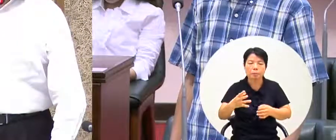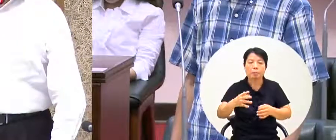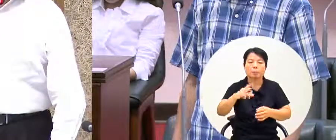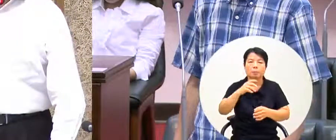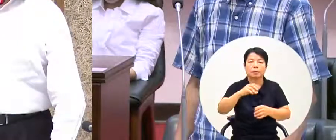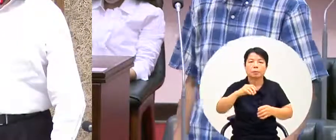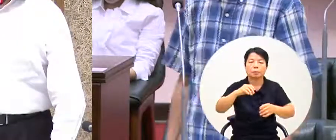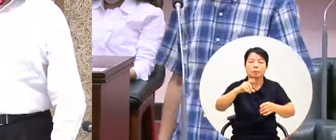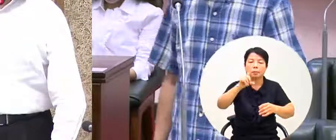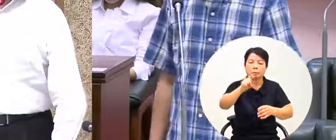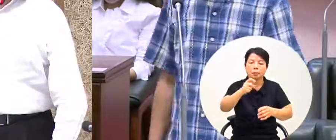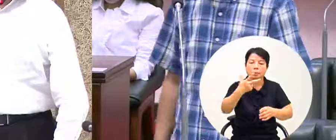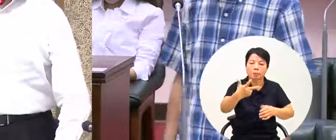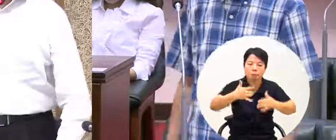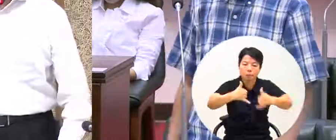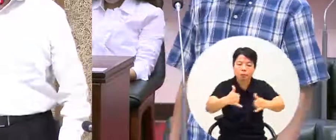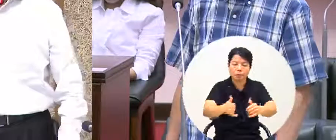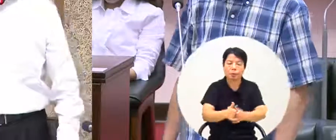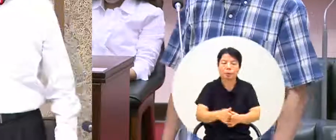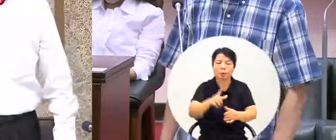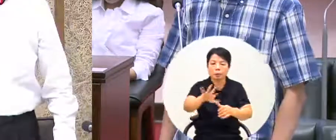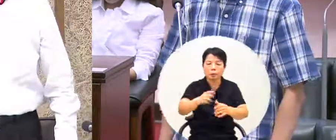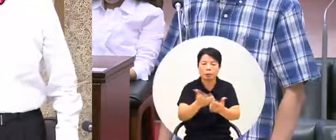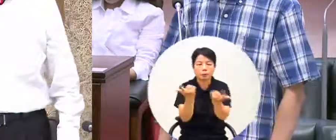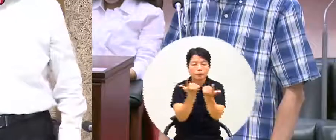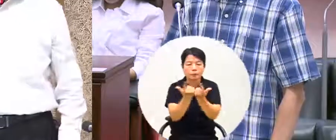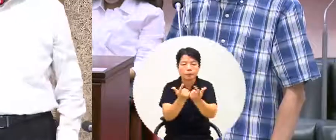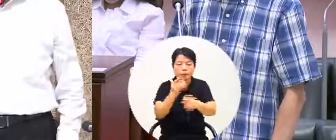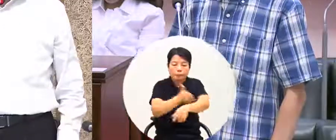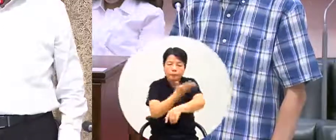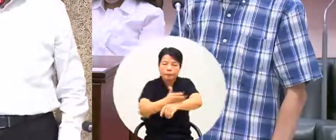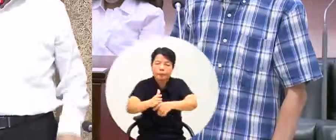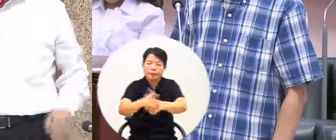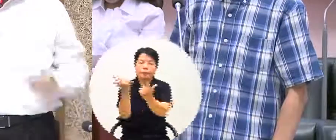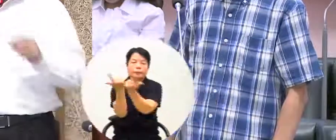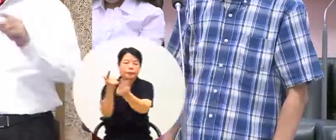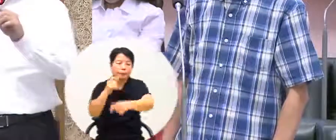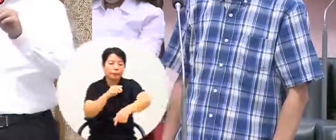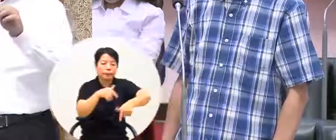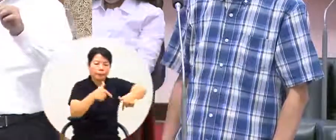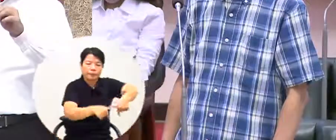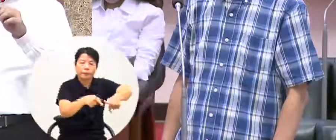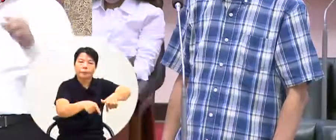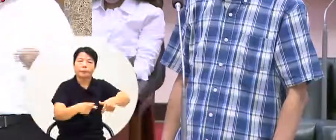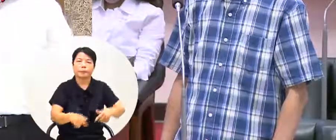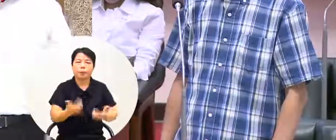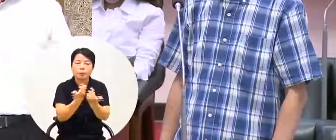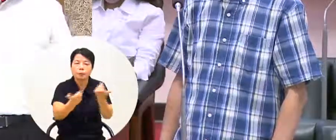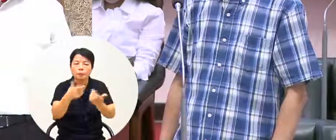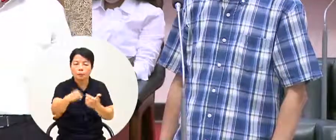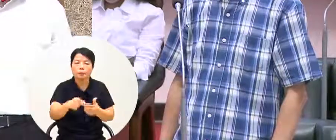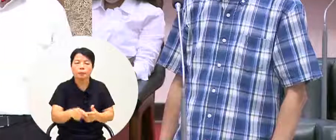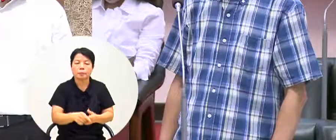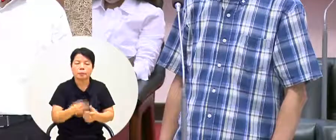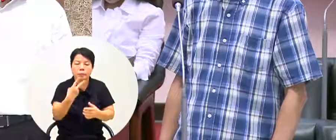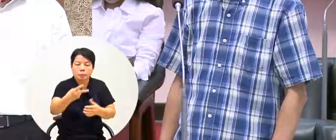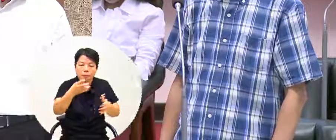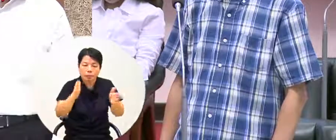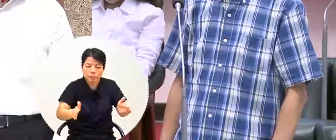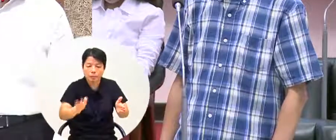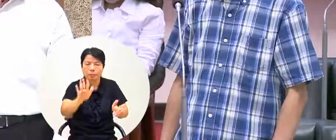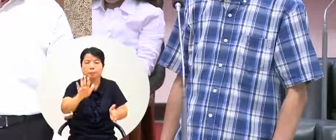啦，就是北段，就是南段啦哈。啊，北段的部分哈，我是分有两期，啊，第一期